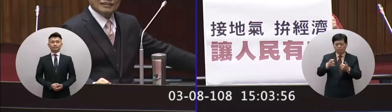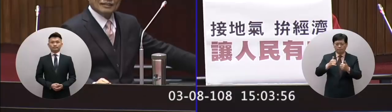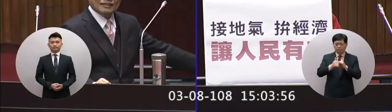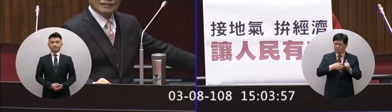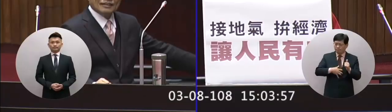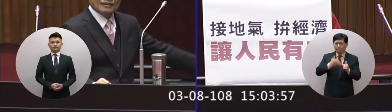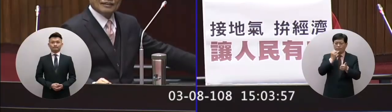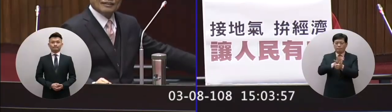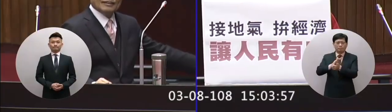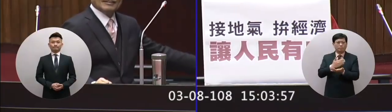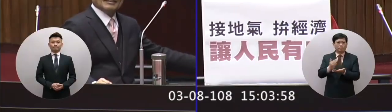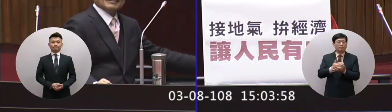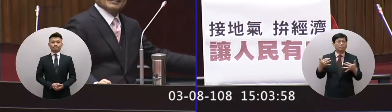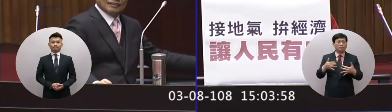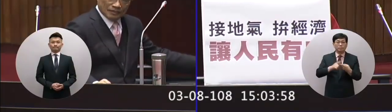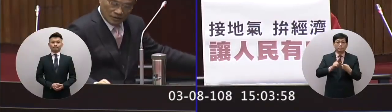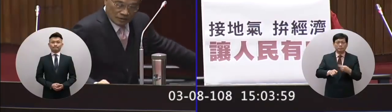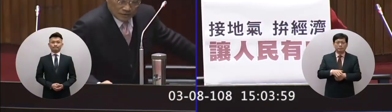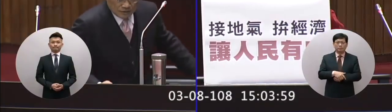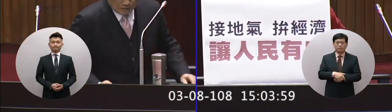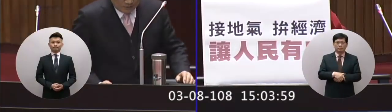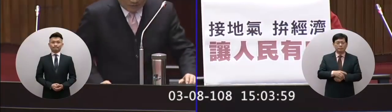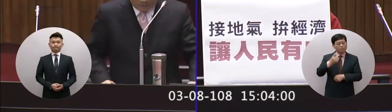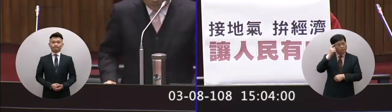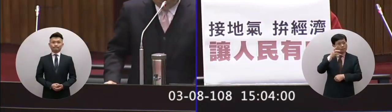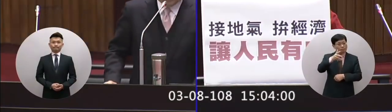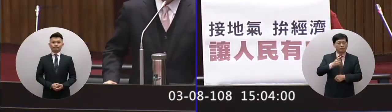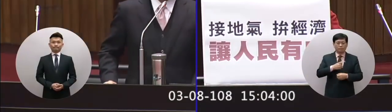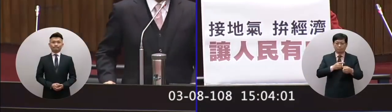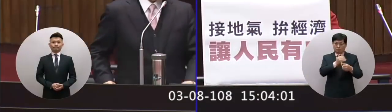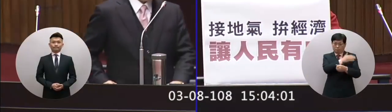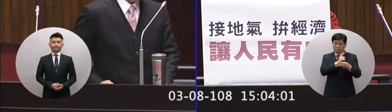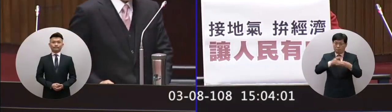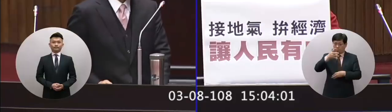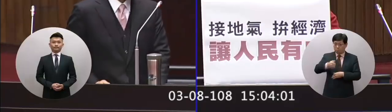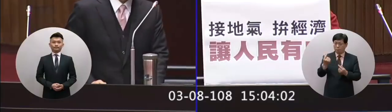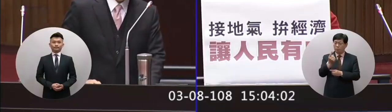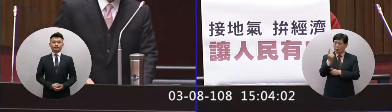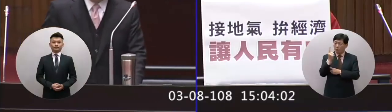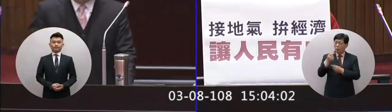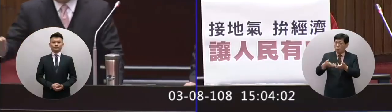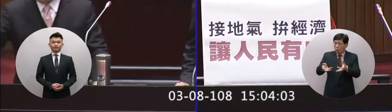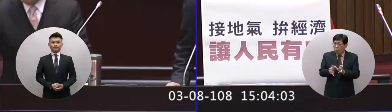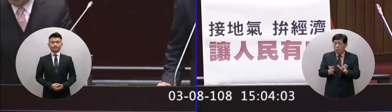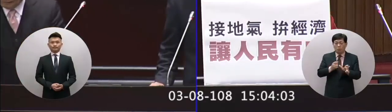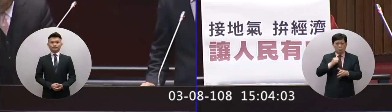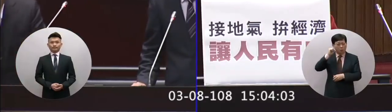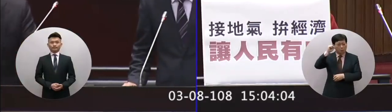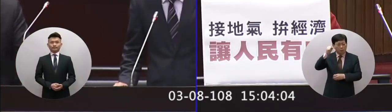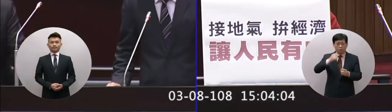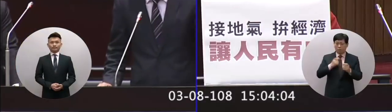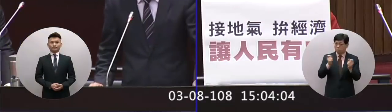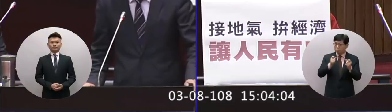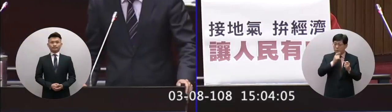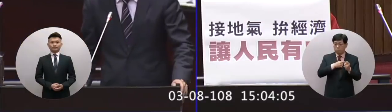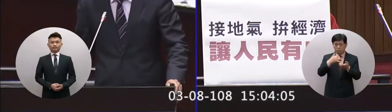怨，帮人民解决问题，对不对，院长？那请问一下主委，对于这样子一个钓客团体的这样子的抗议，我们